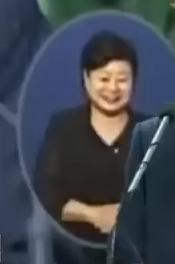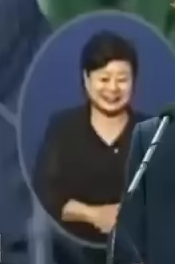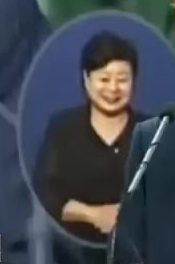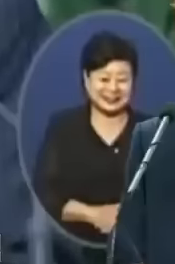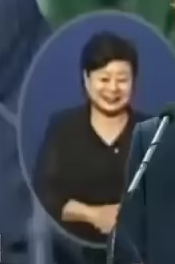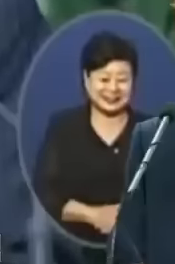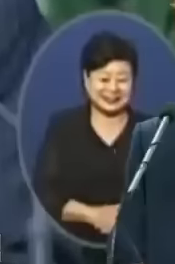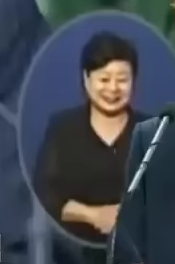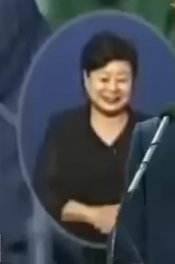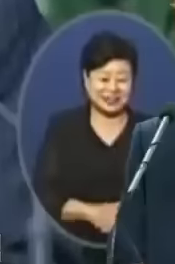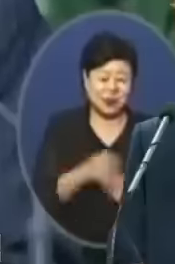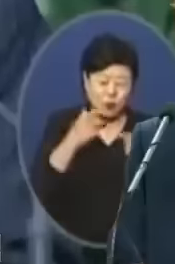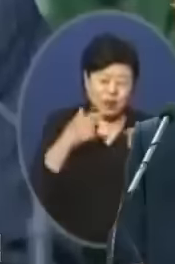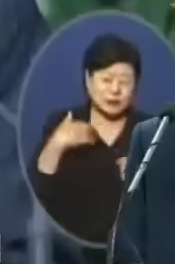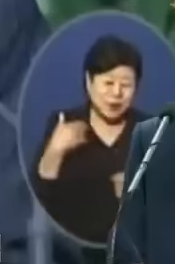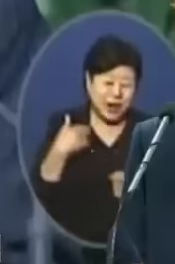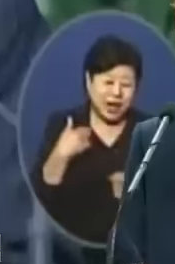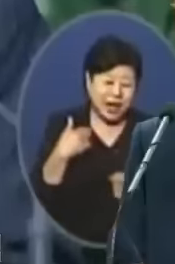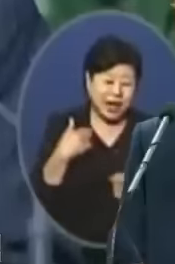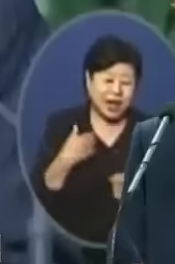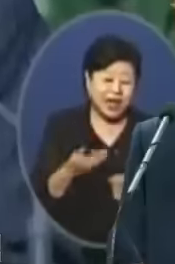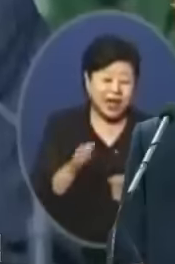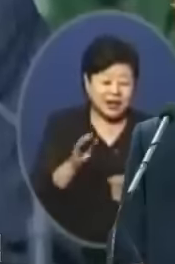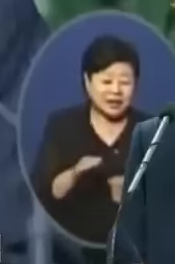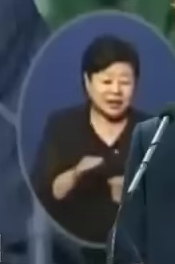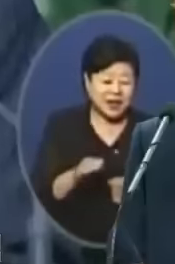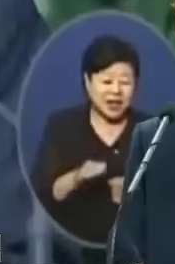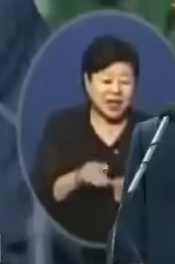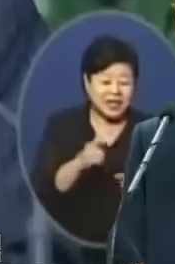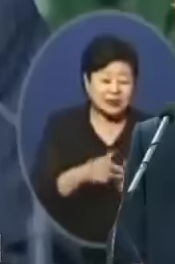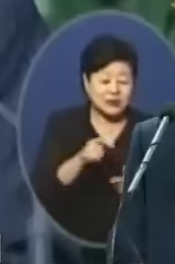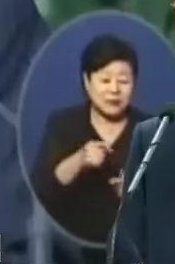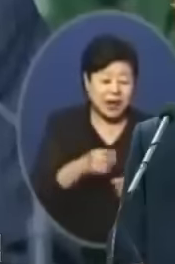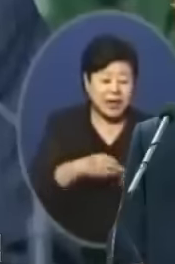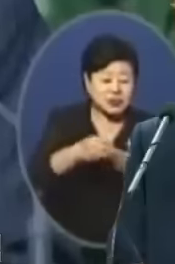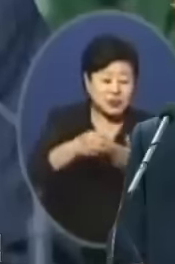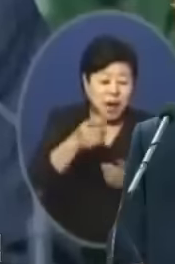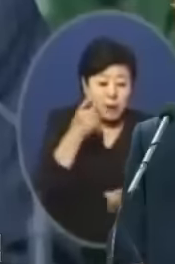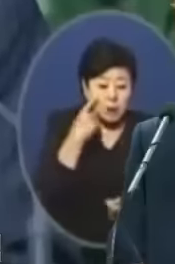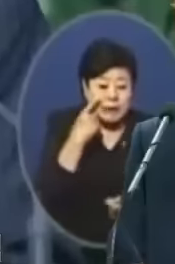그렇게 하실지 안 할지 모르겠지만은 예수님께 한번 가지고 나가보자,